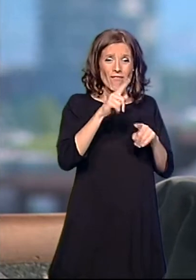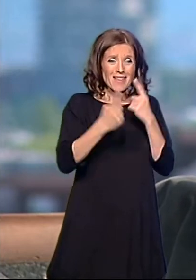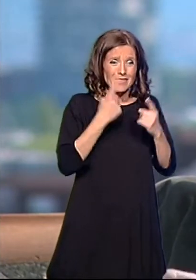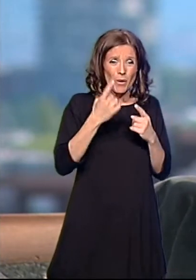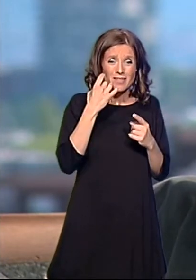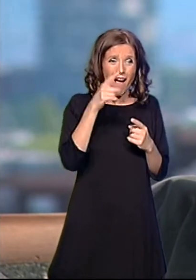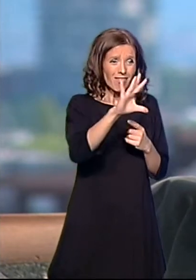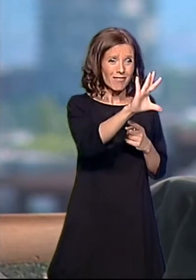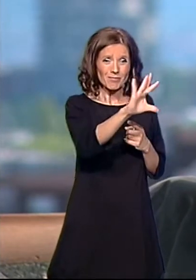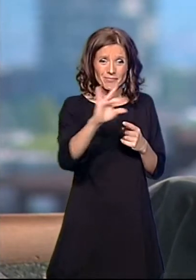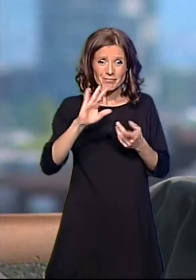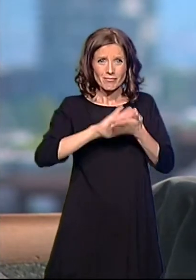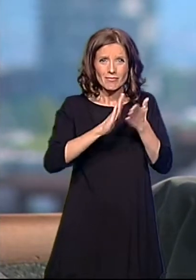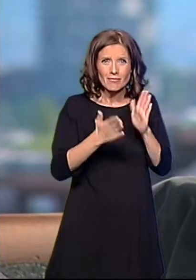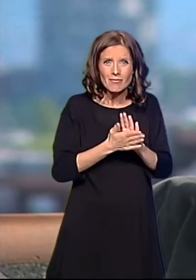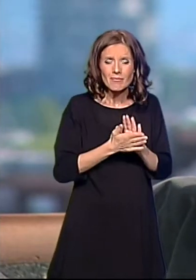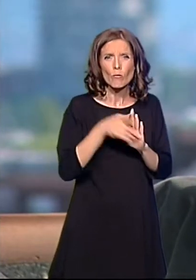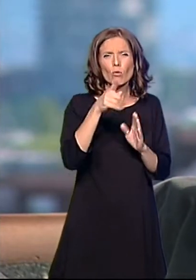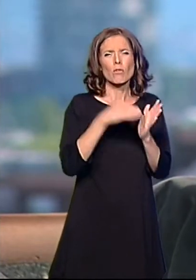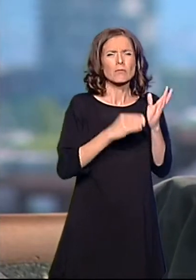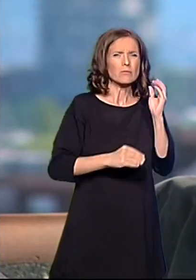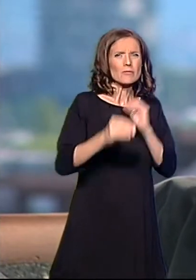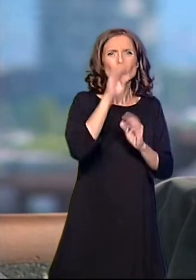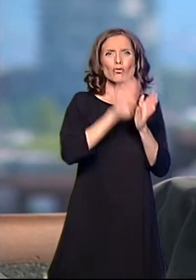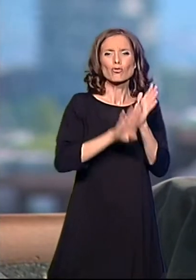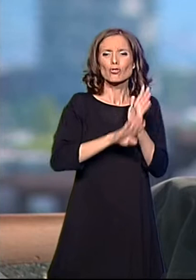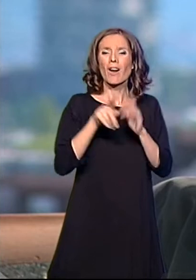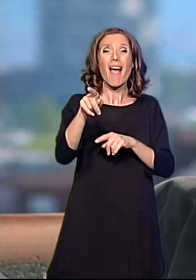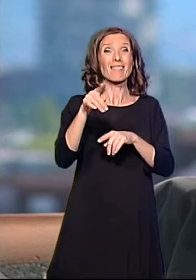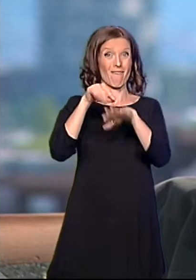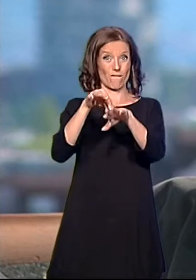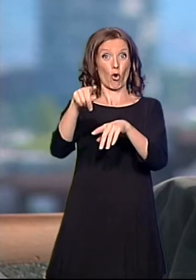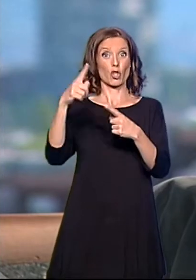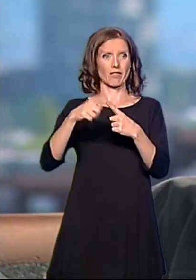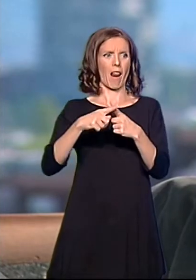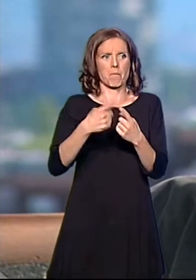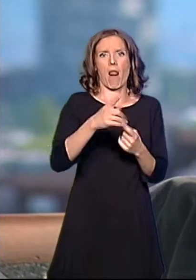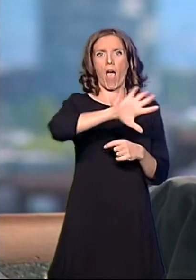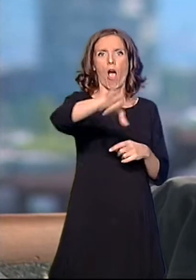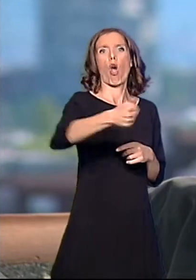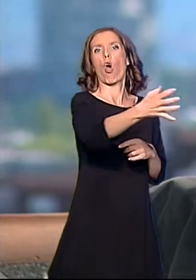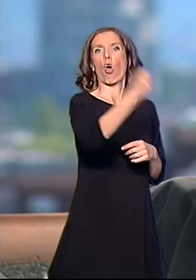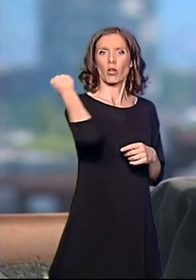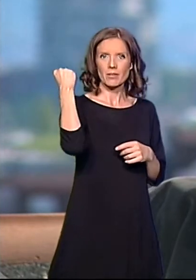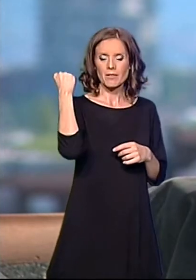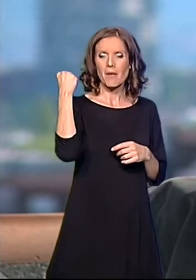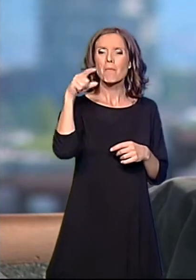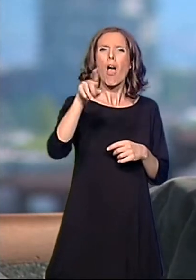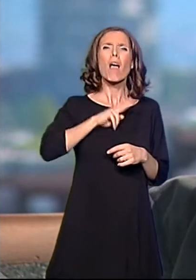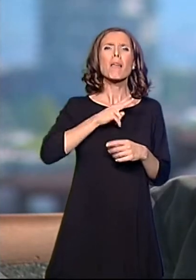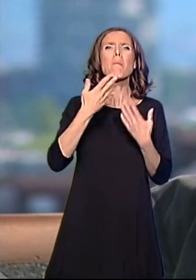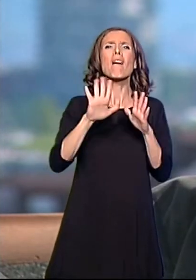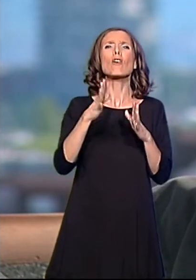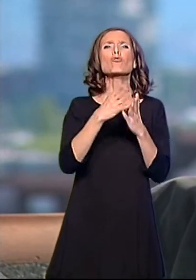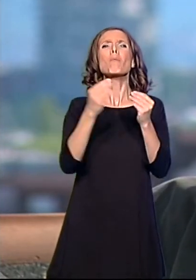kada uđe u tu vrstu nekog braka, jeli, kada je on nju prosto otme i kada ona postaje jedna u nizu